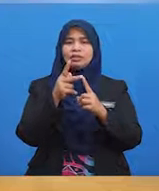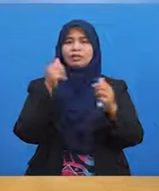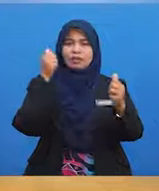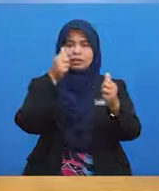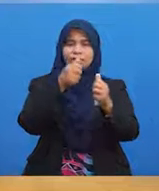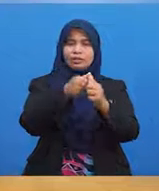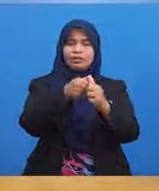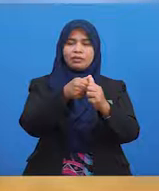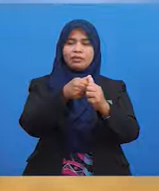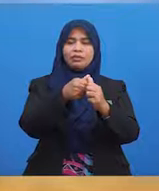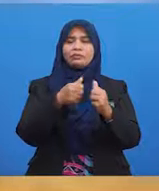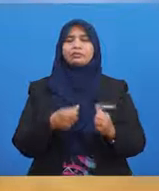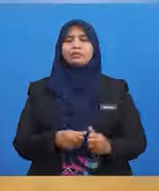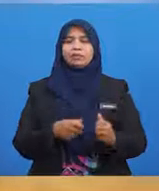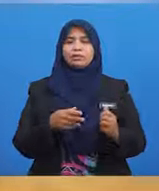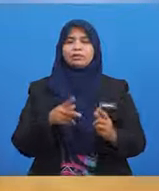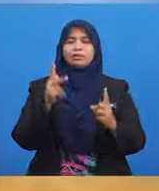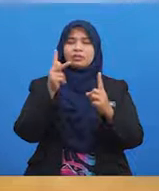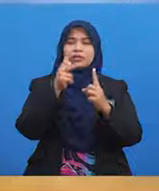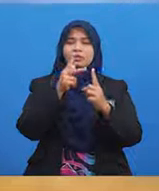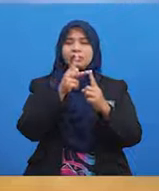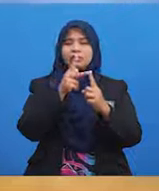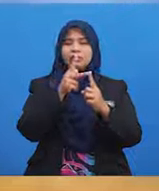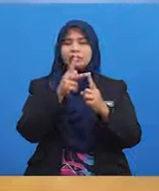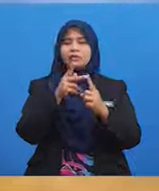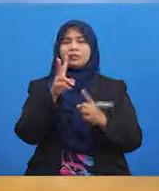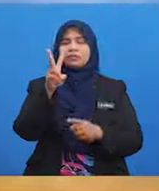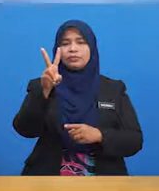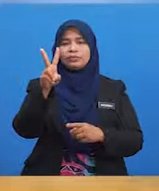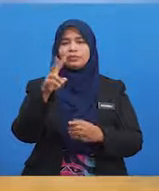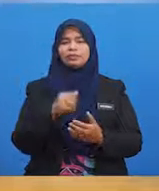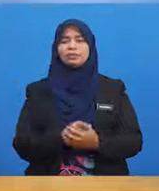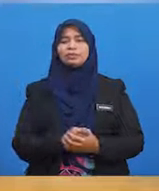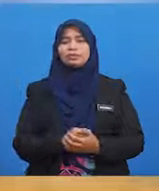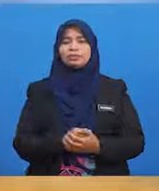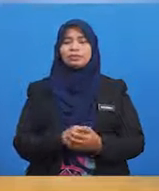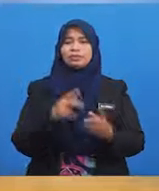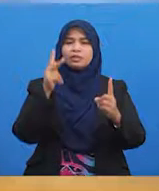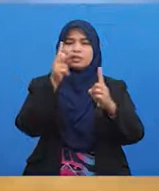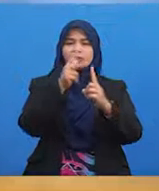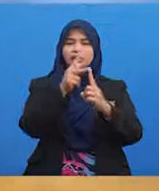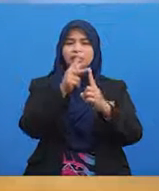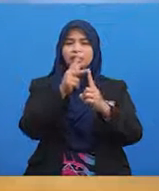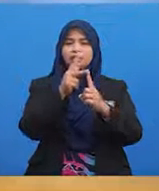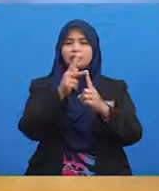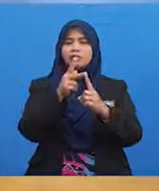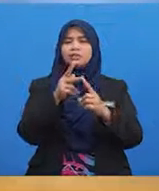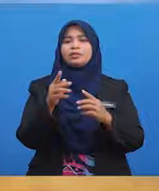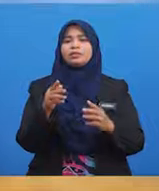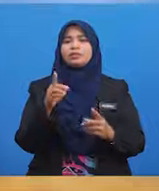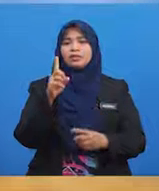arah, ke dua, ke